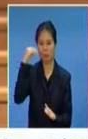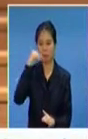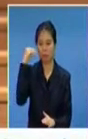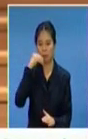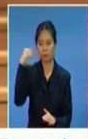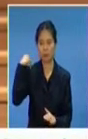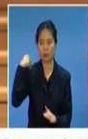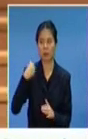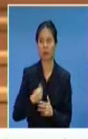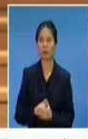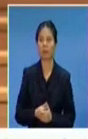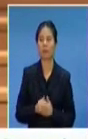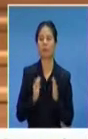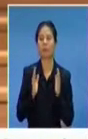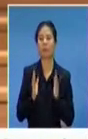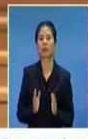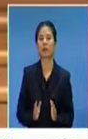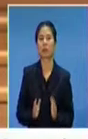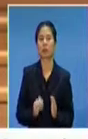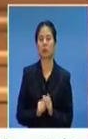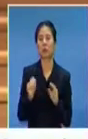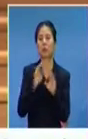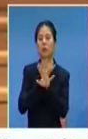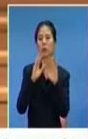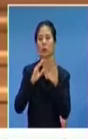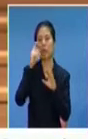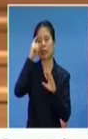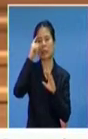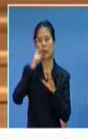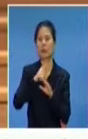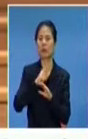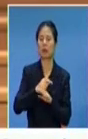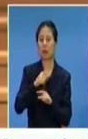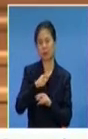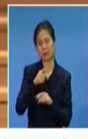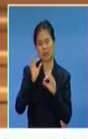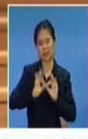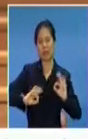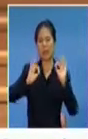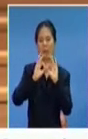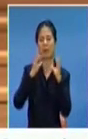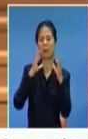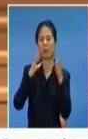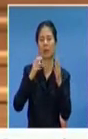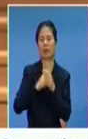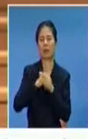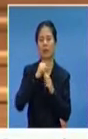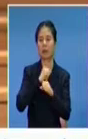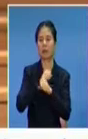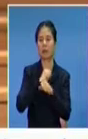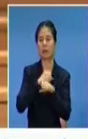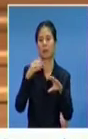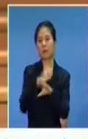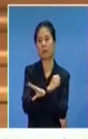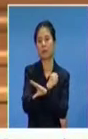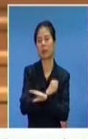เอาแค่คนที่ให้ยกเลิกเนี่ยยังไม่เห็นความสำคัญของหลักสูตรที่สำคัญพันอย่างนี้พัฒนาการเมืองและ